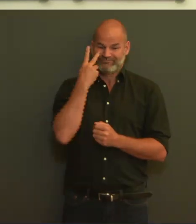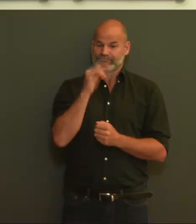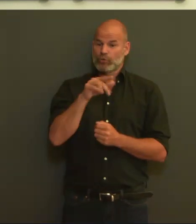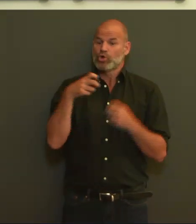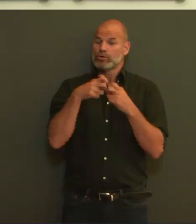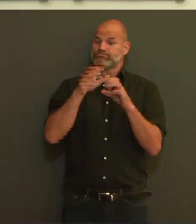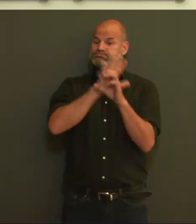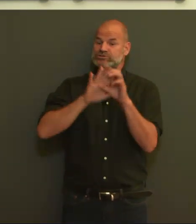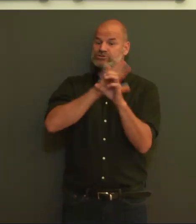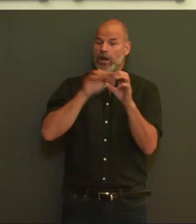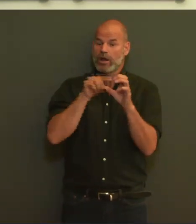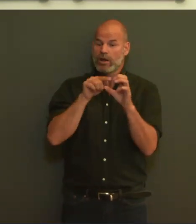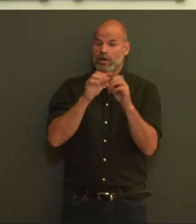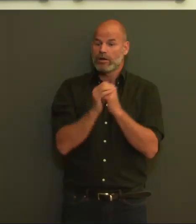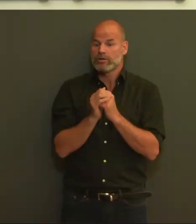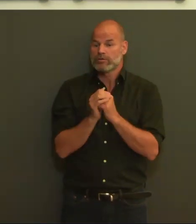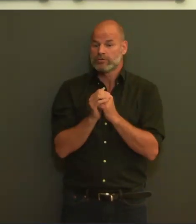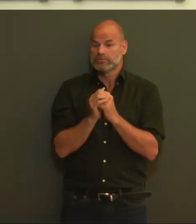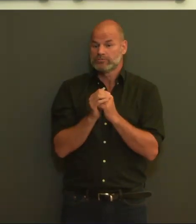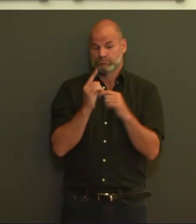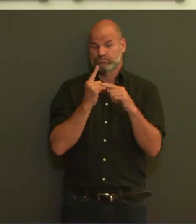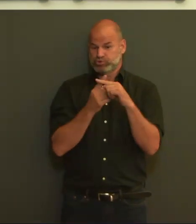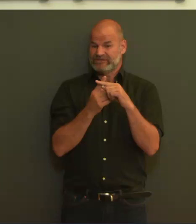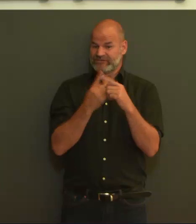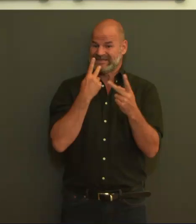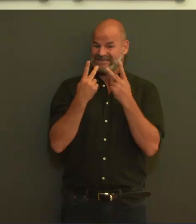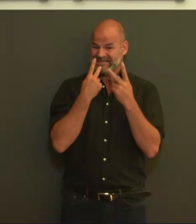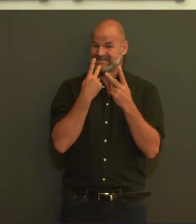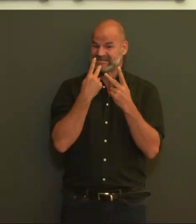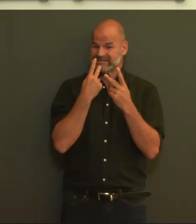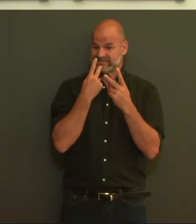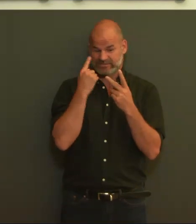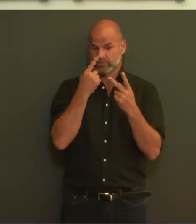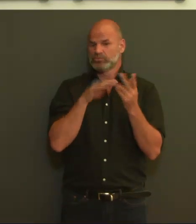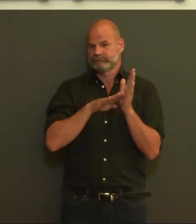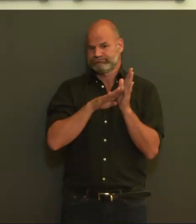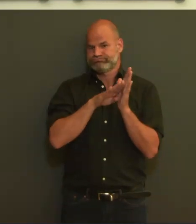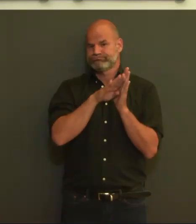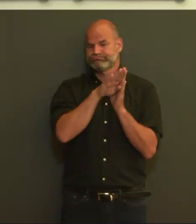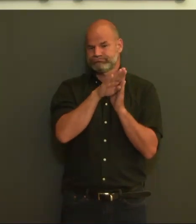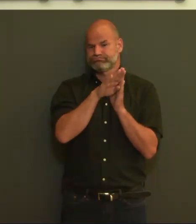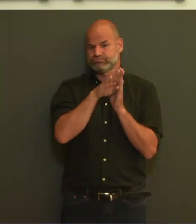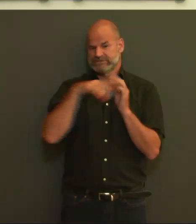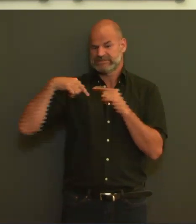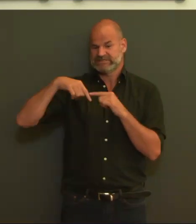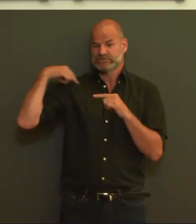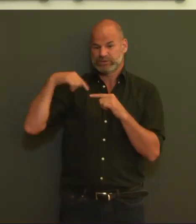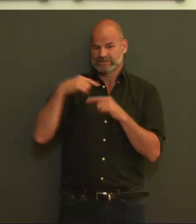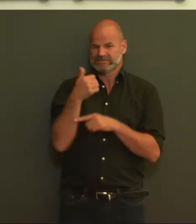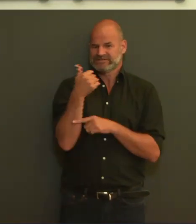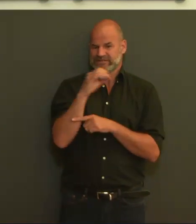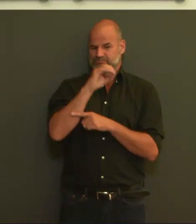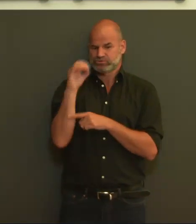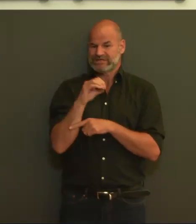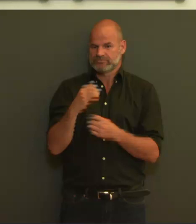deze week bedroeg dat ongeveer 6% van de testen. Dit wijst ook op een sterke